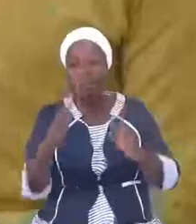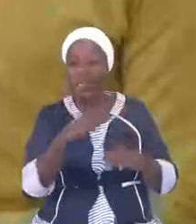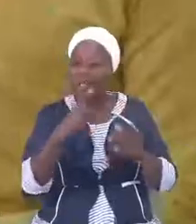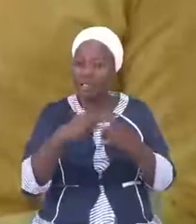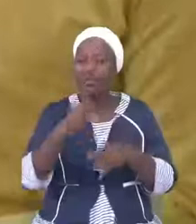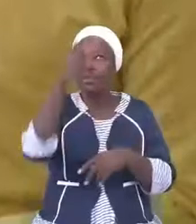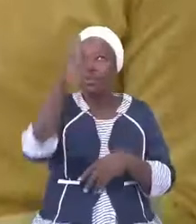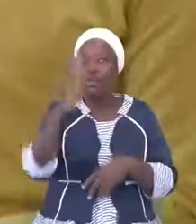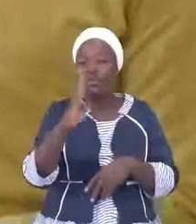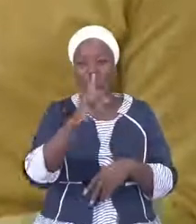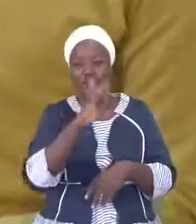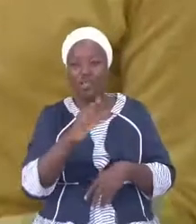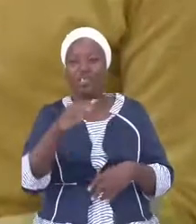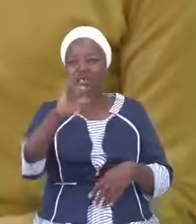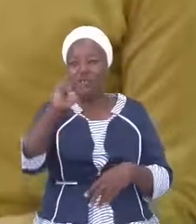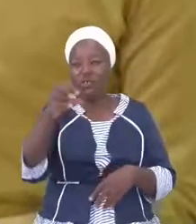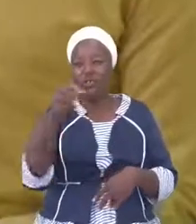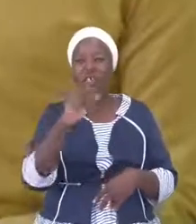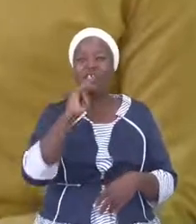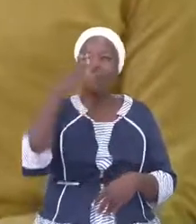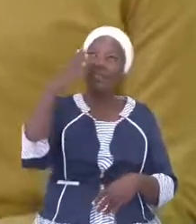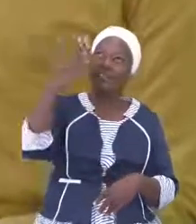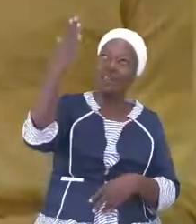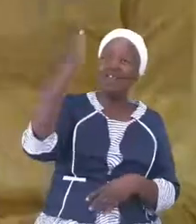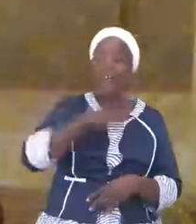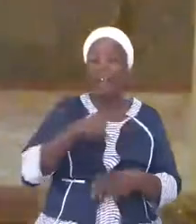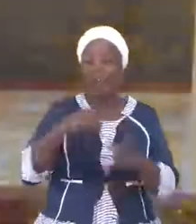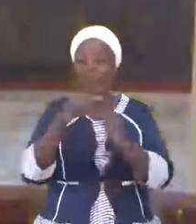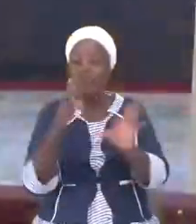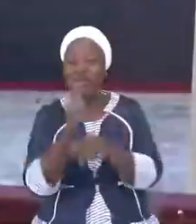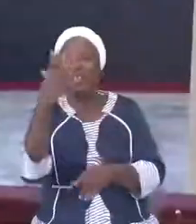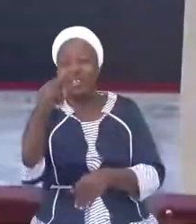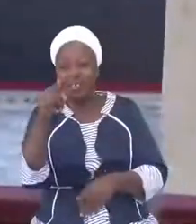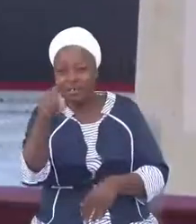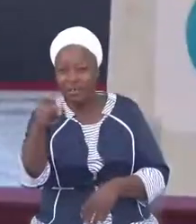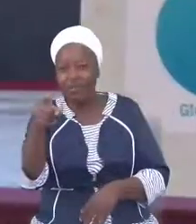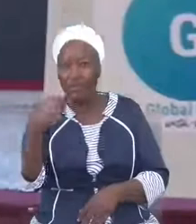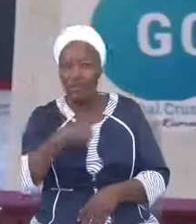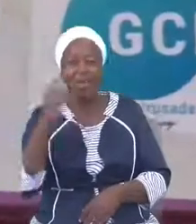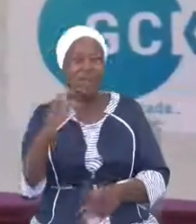finalement, est là. Arrivé là-bas, tu vas lui demander.